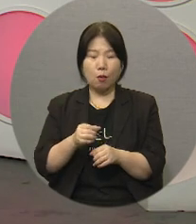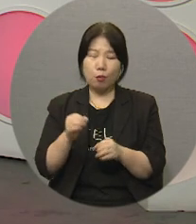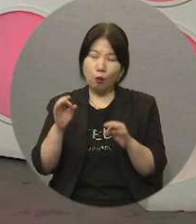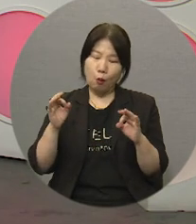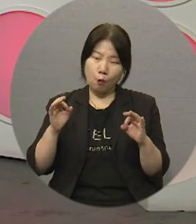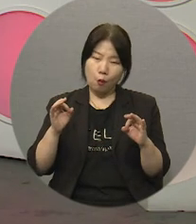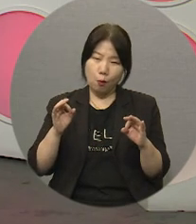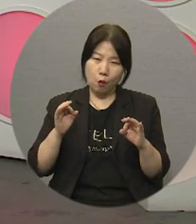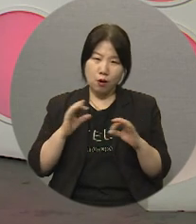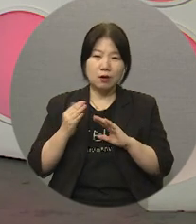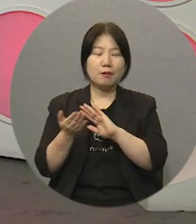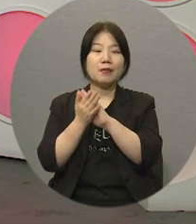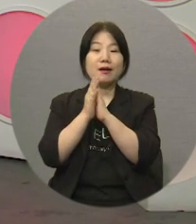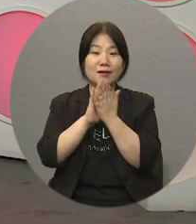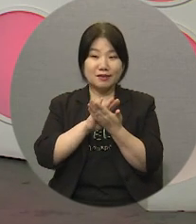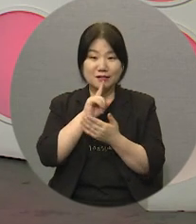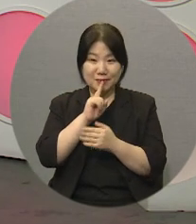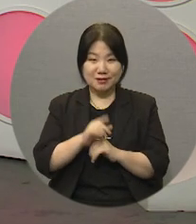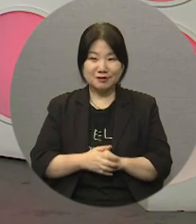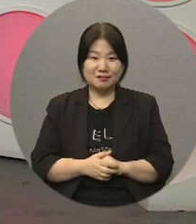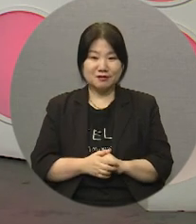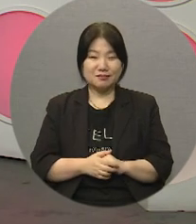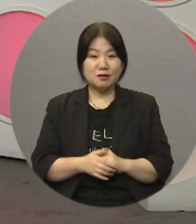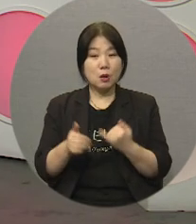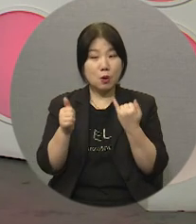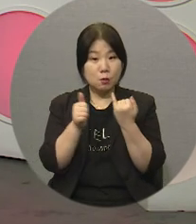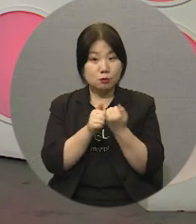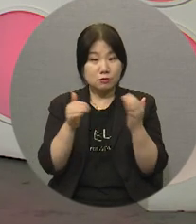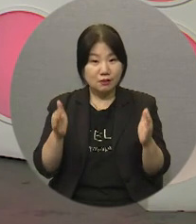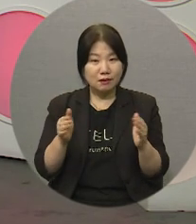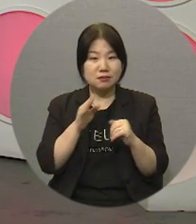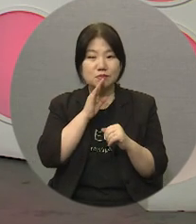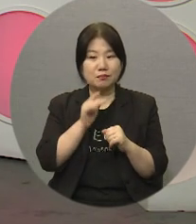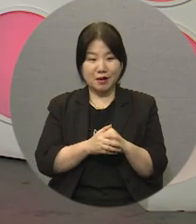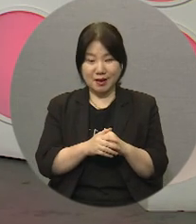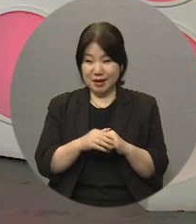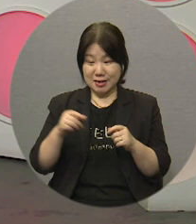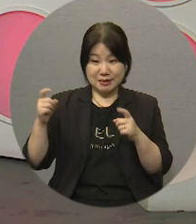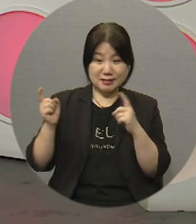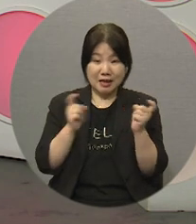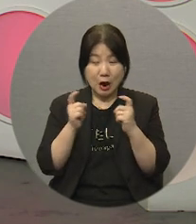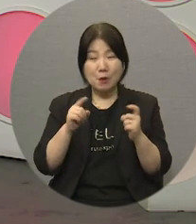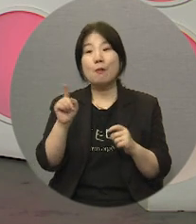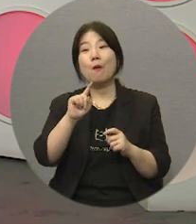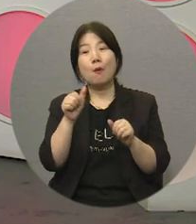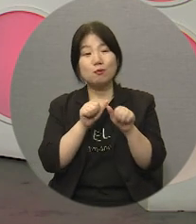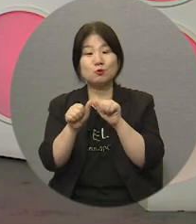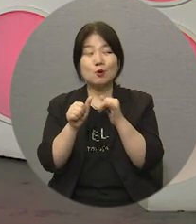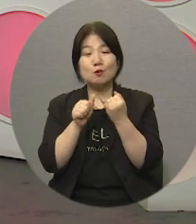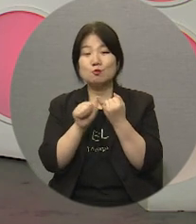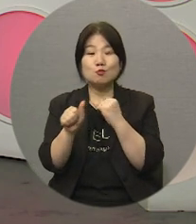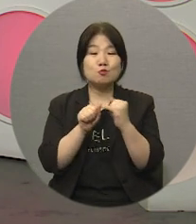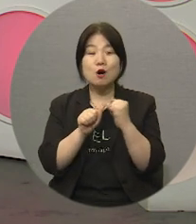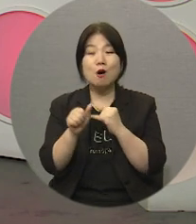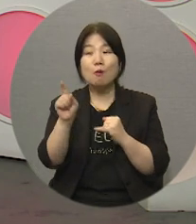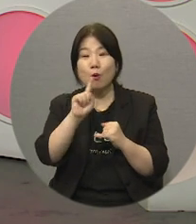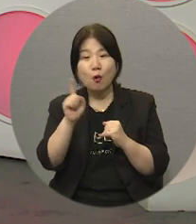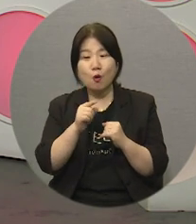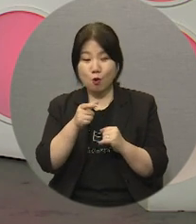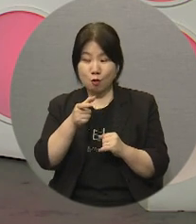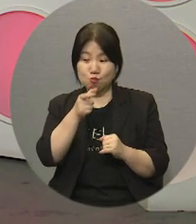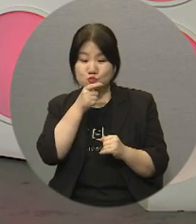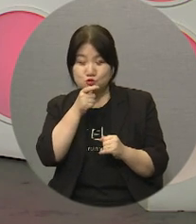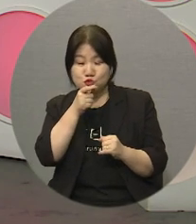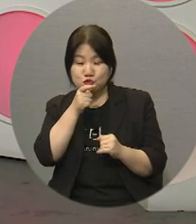모릅니다. 맞습니다. 네. 어쨌든 가족 부부 사이에 원래 그렇잖아요. 부부 싸움 뭐 칼로 그건 뭐 맞는 물베기다. 것 진짜 백지 한 장